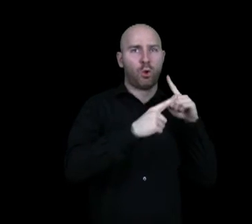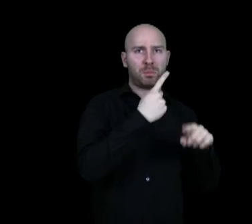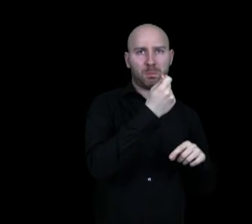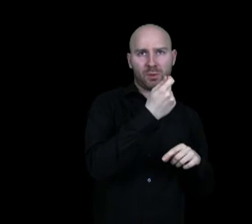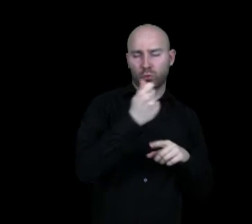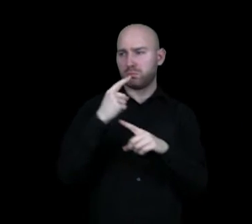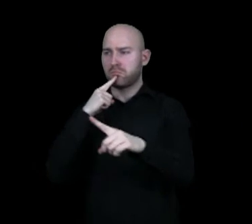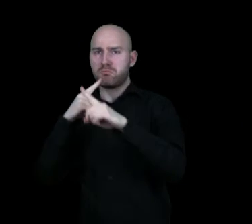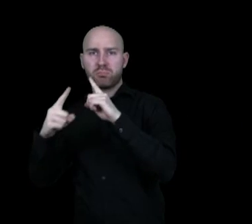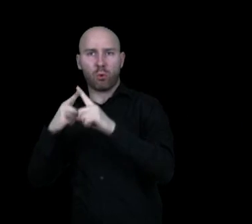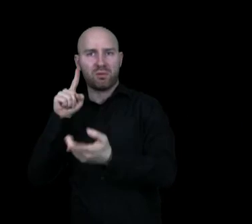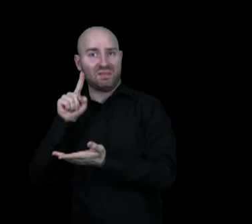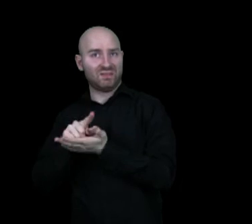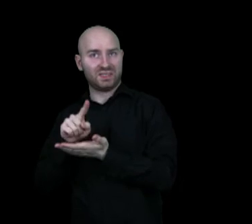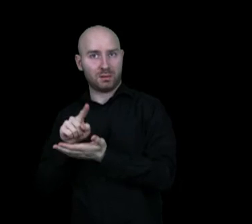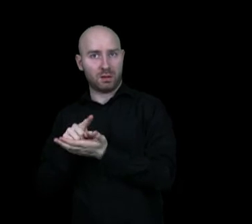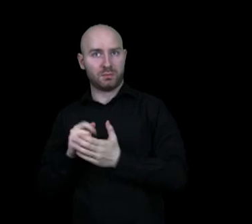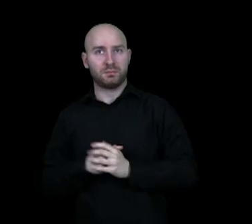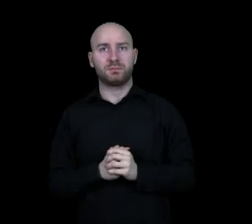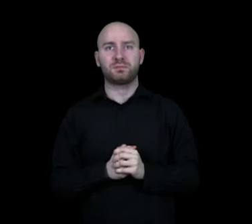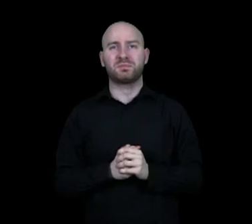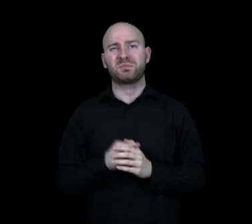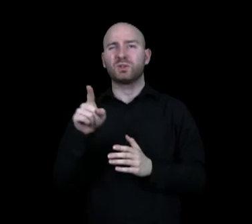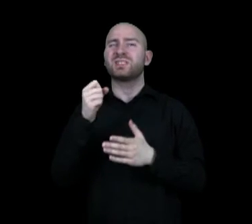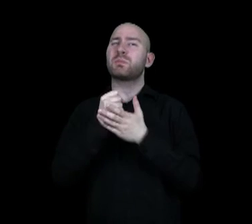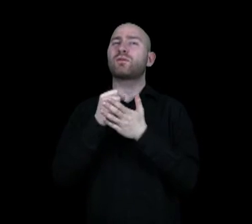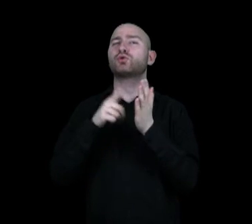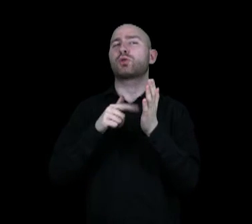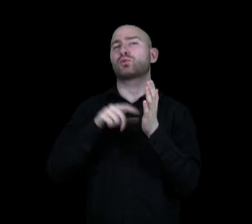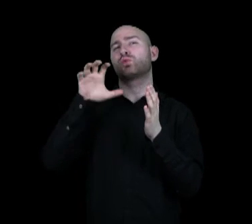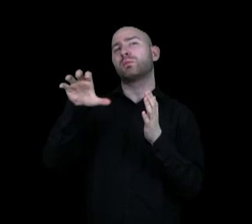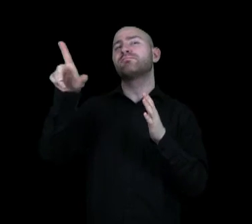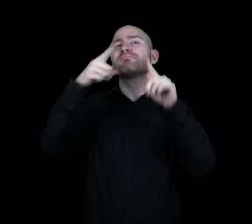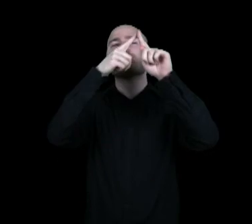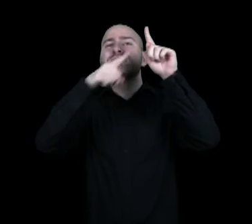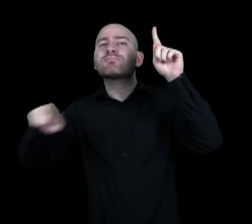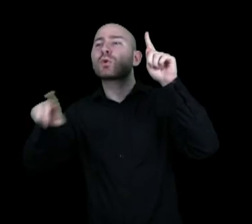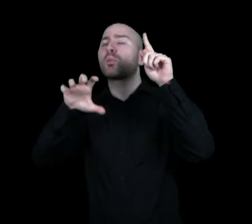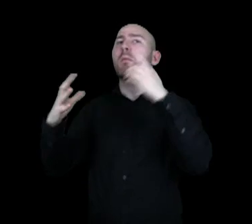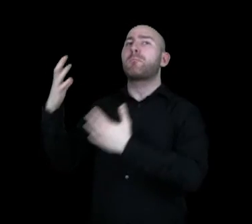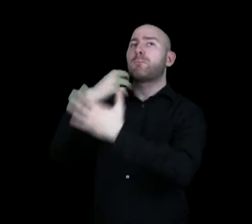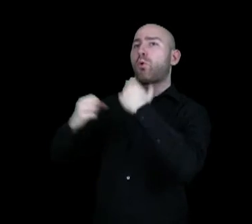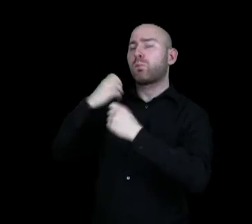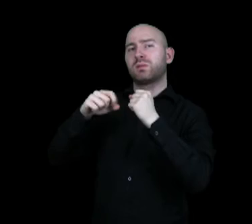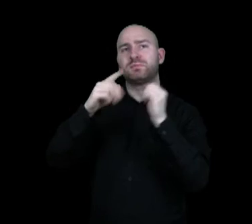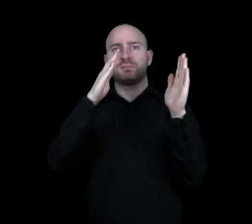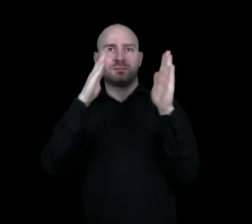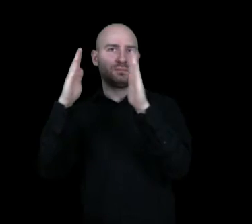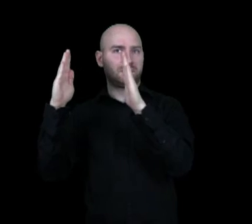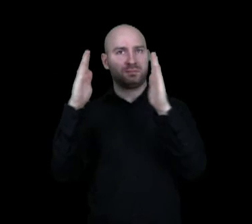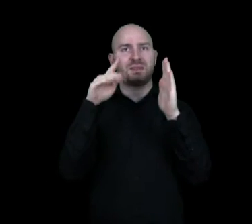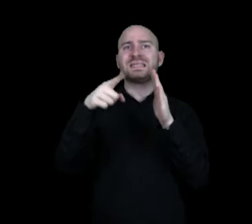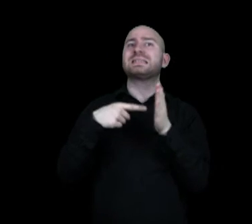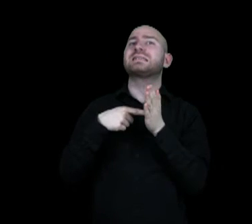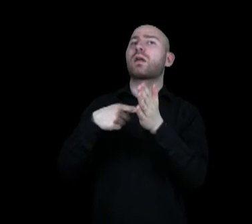Zwykle mówi się o nich w kontekście metod przesunięcia krzywej popytu globalnego w którąś ze stron. Często dla pobudzenia popytu globalnego